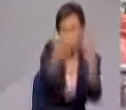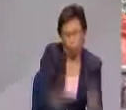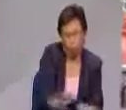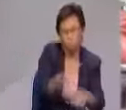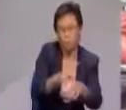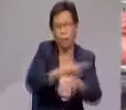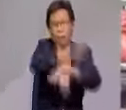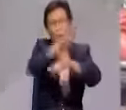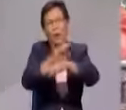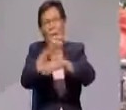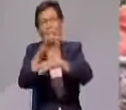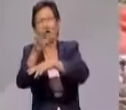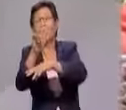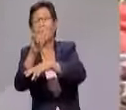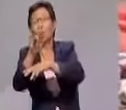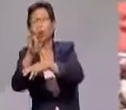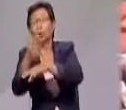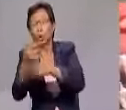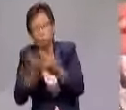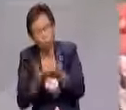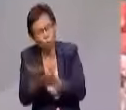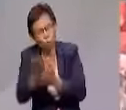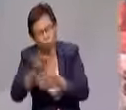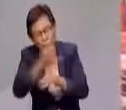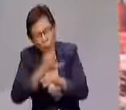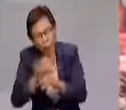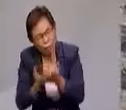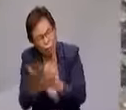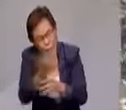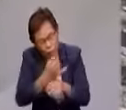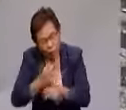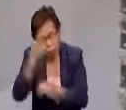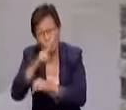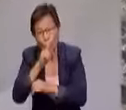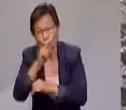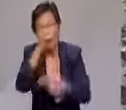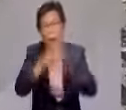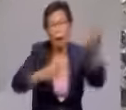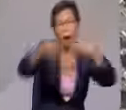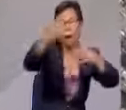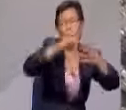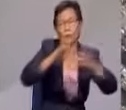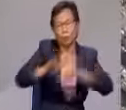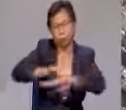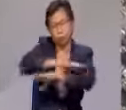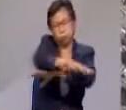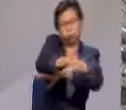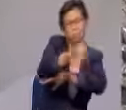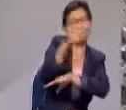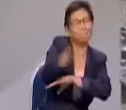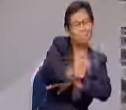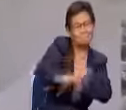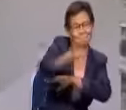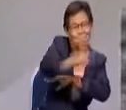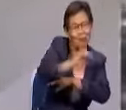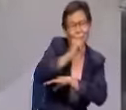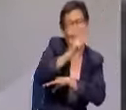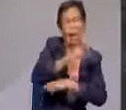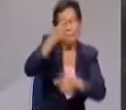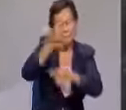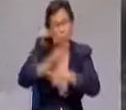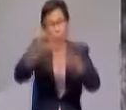Krayong. Malah meneruskan penjagaan di kawasan tersebut bagi memastikan pembakaran tidak merebak dan betul-betul